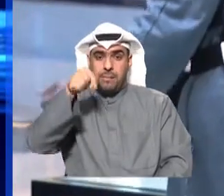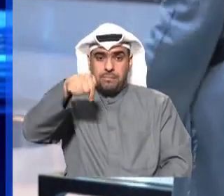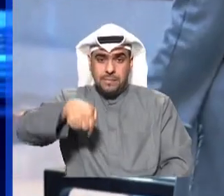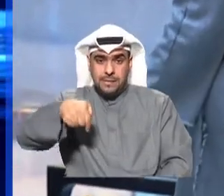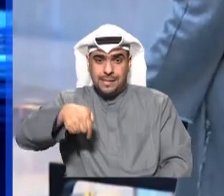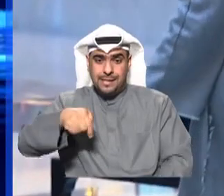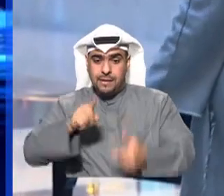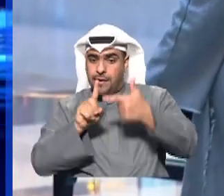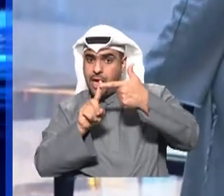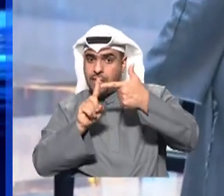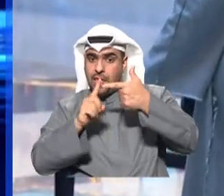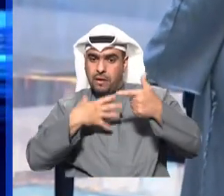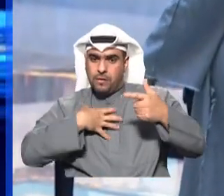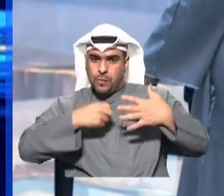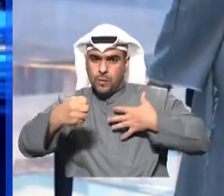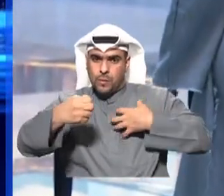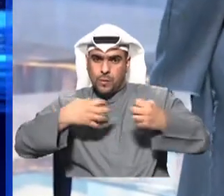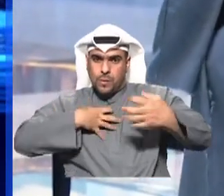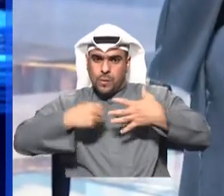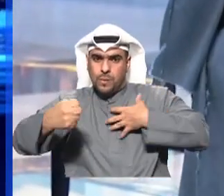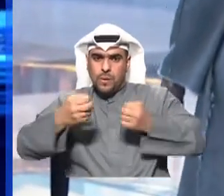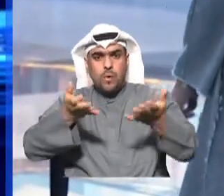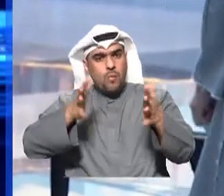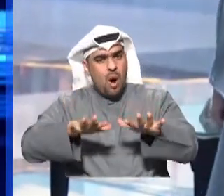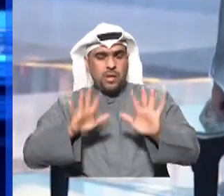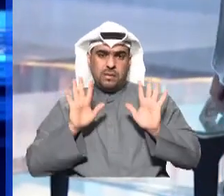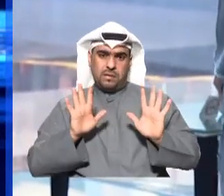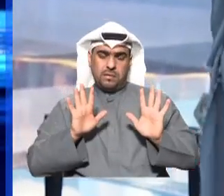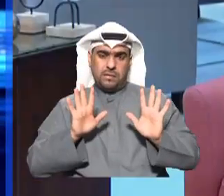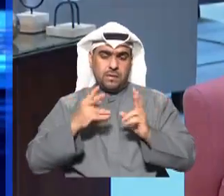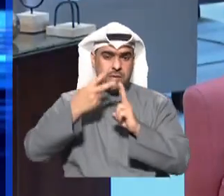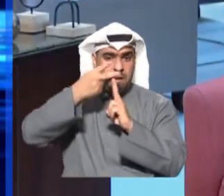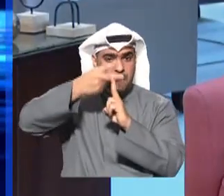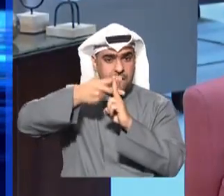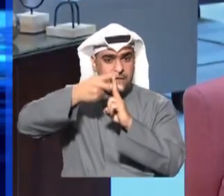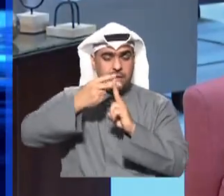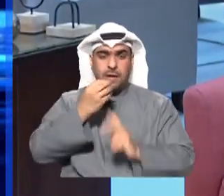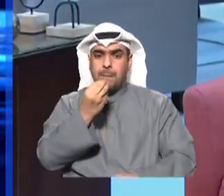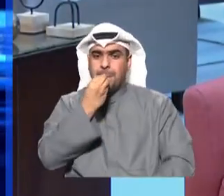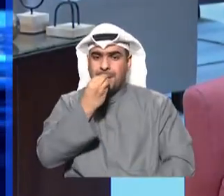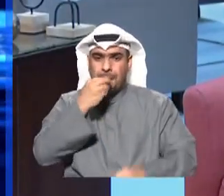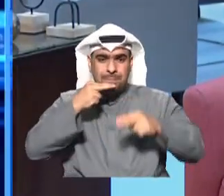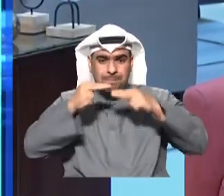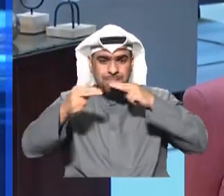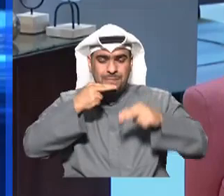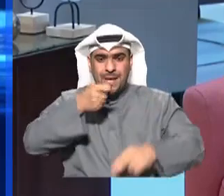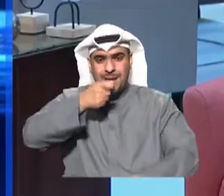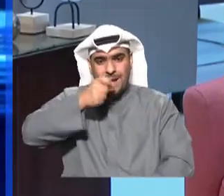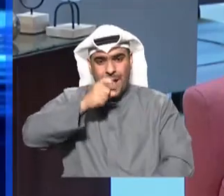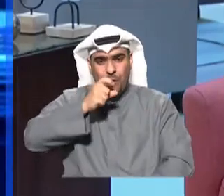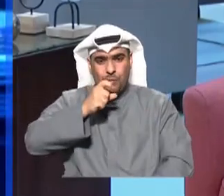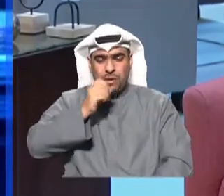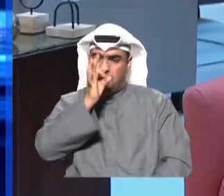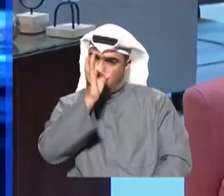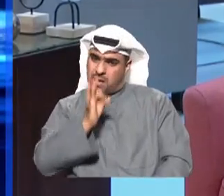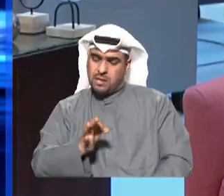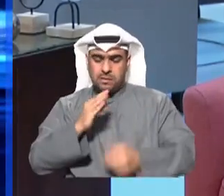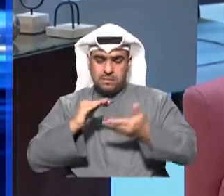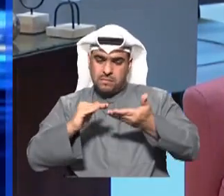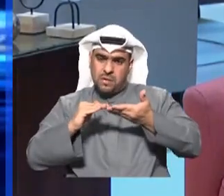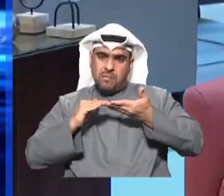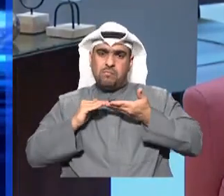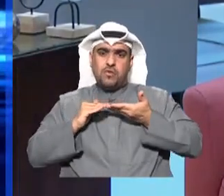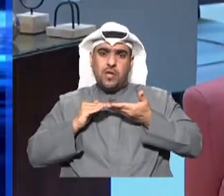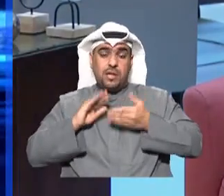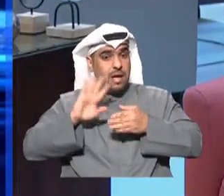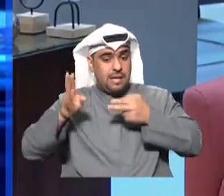خطر. فمتى ما مدوا يد العون لنا في التصدي لهذه الأمور ومنع